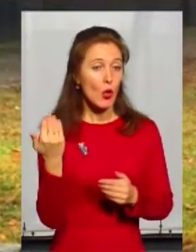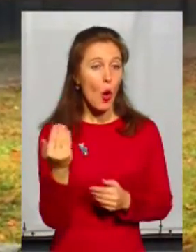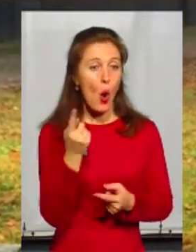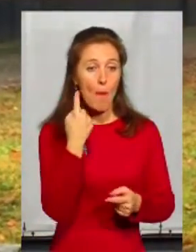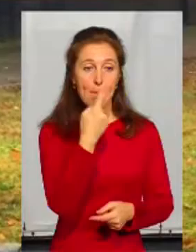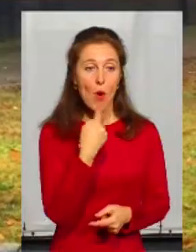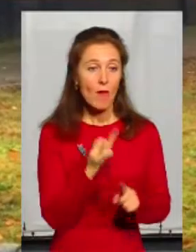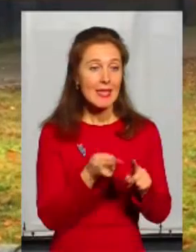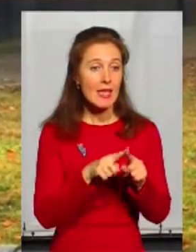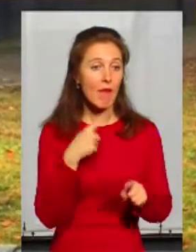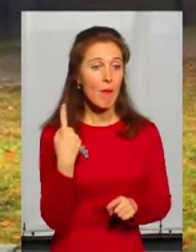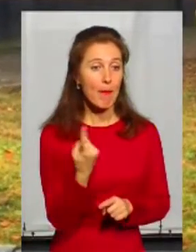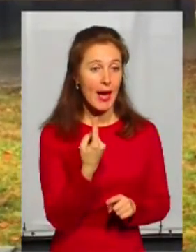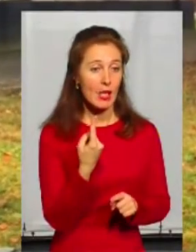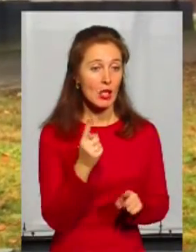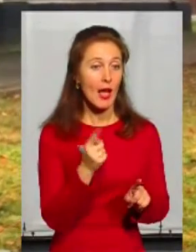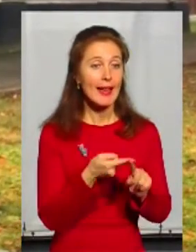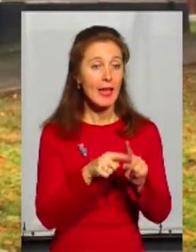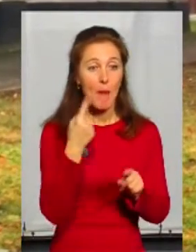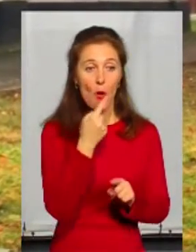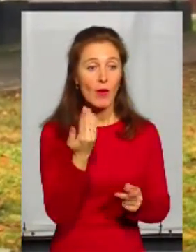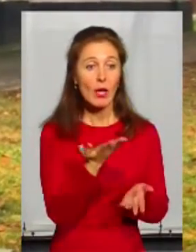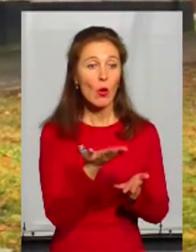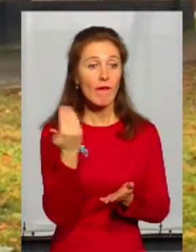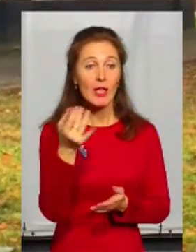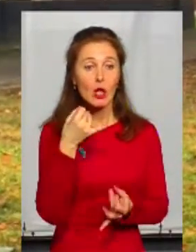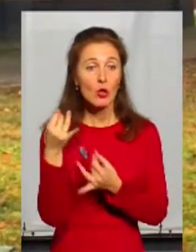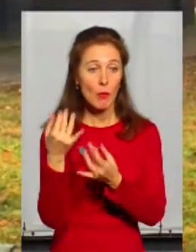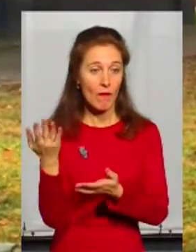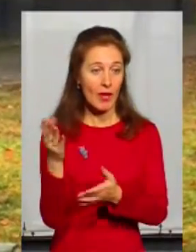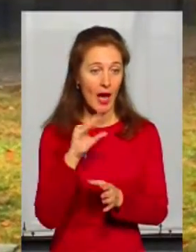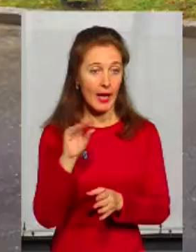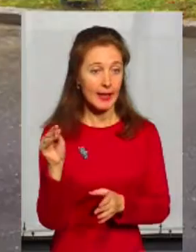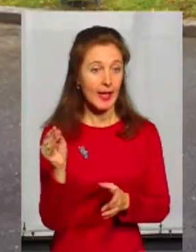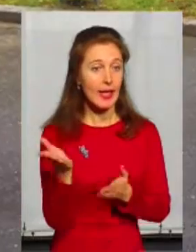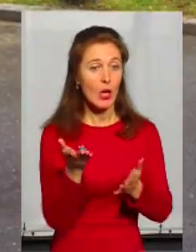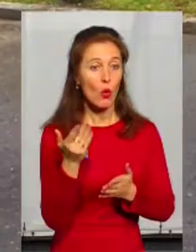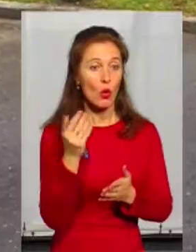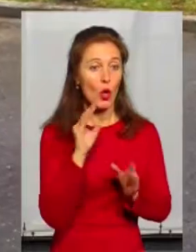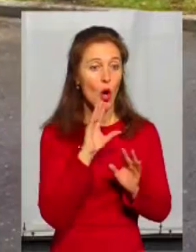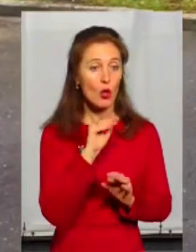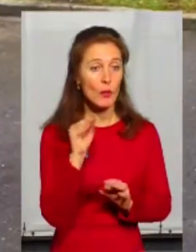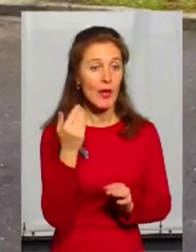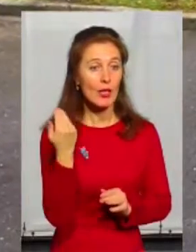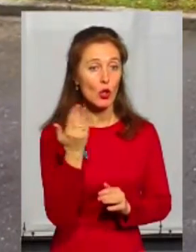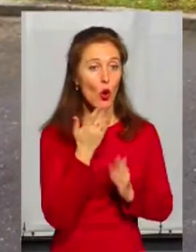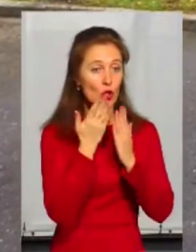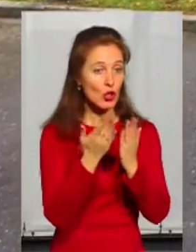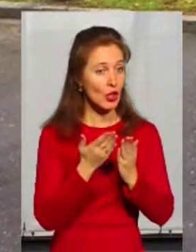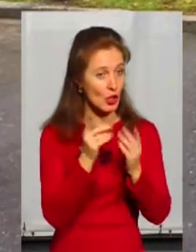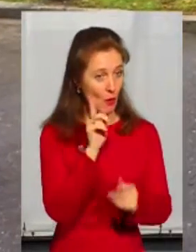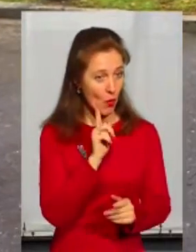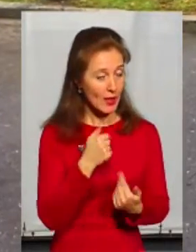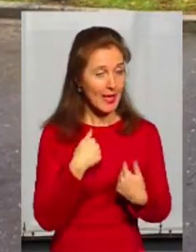в першу чергу мова та, якою він розмовляє, і мова та, якою розмовляють його читачі. Тобто, поки я сама